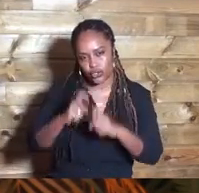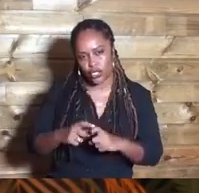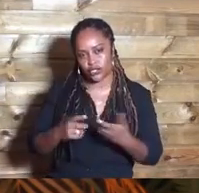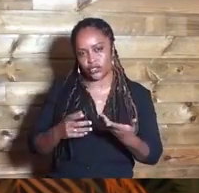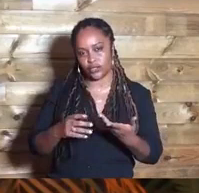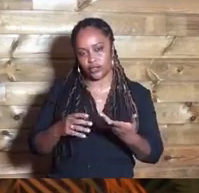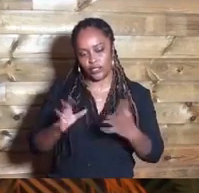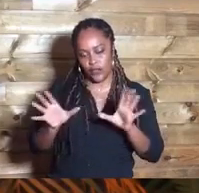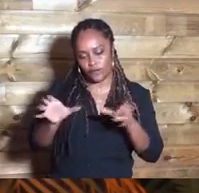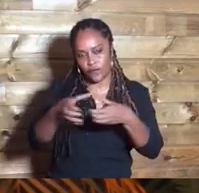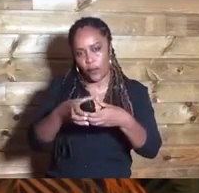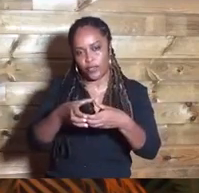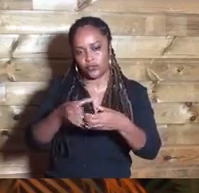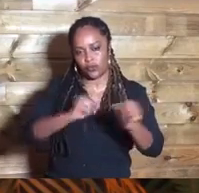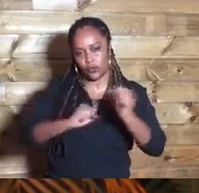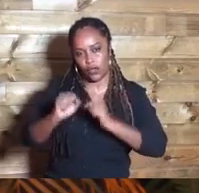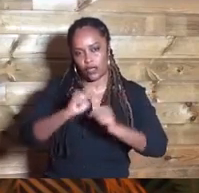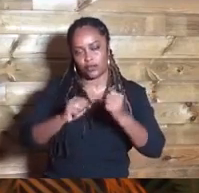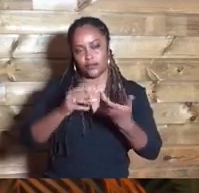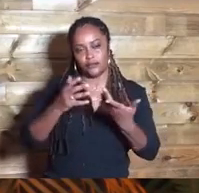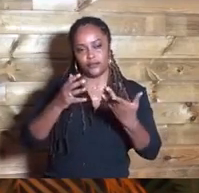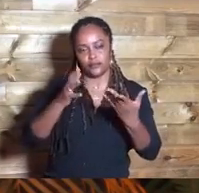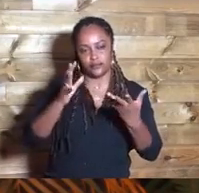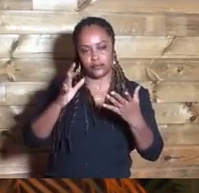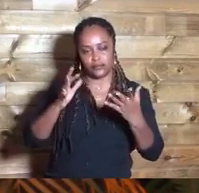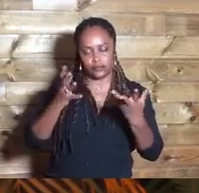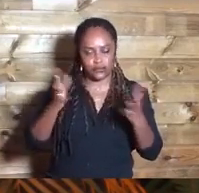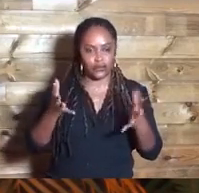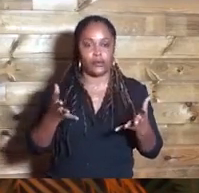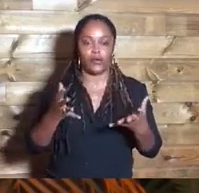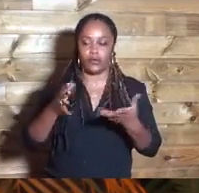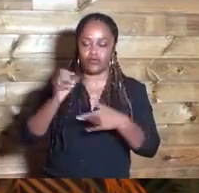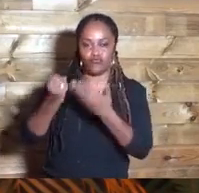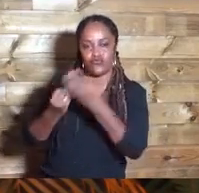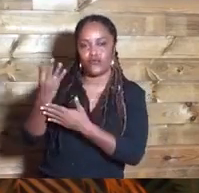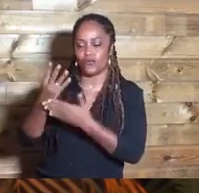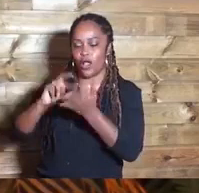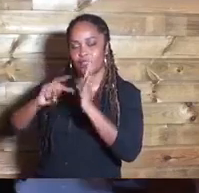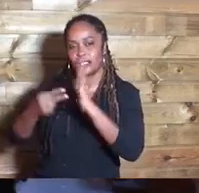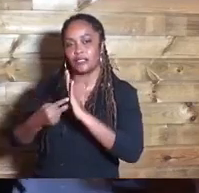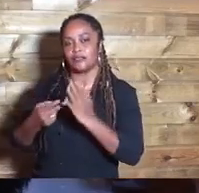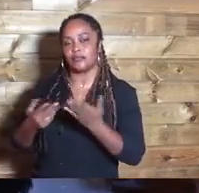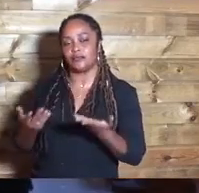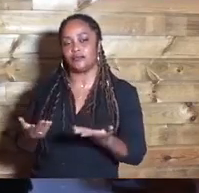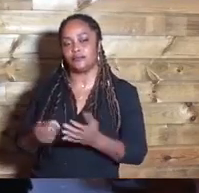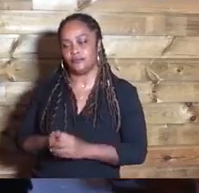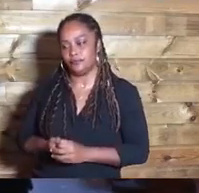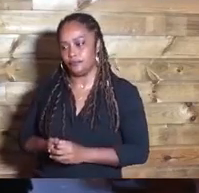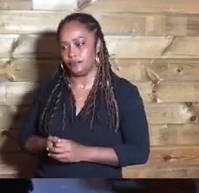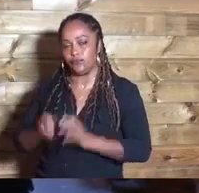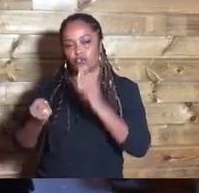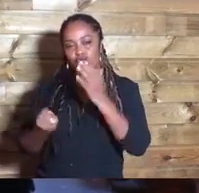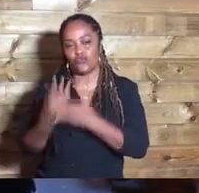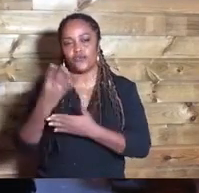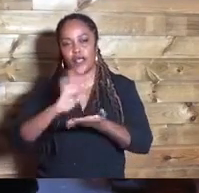la formation des acteurs sur les nouvelles pratiques. Donc, nous allons mettre en avant très fortement la responsabilité, la